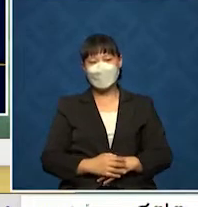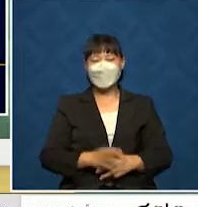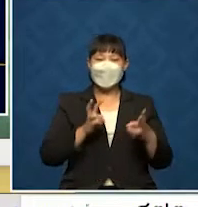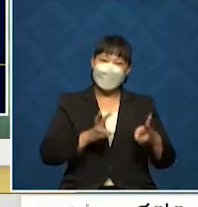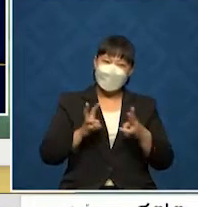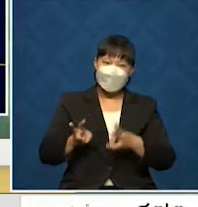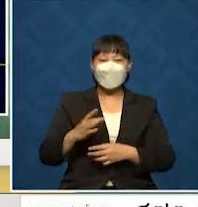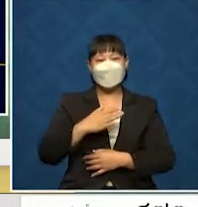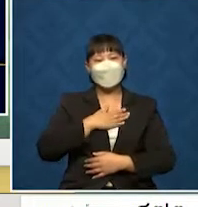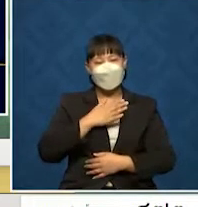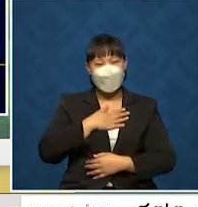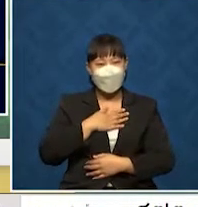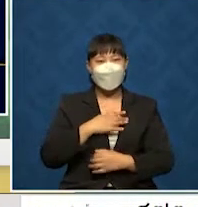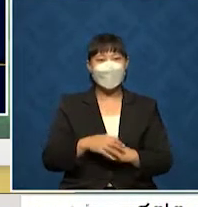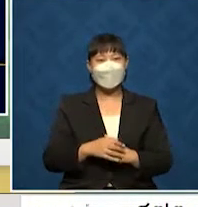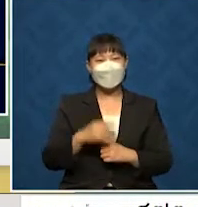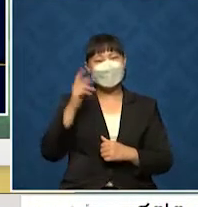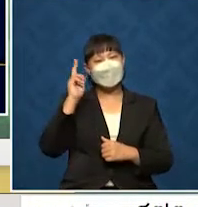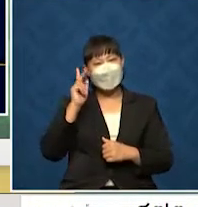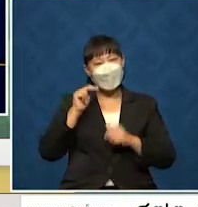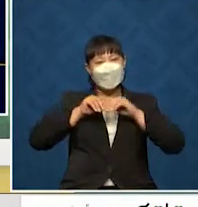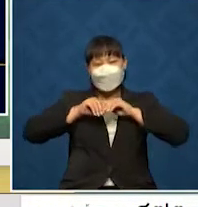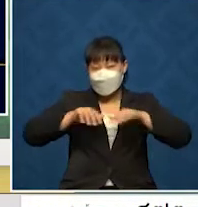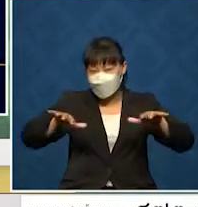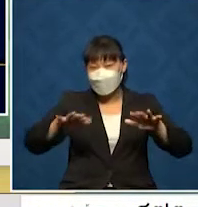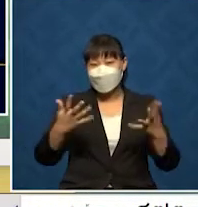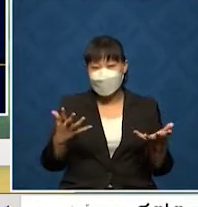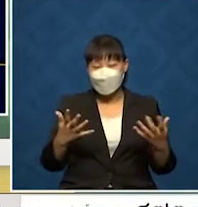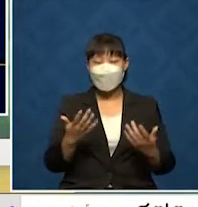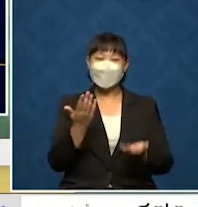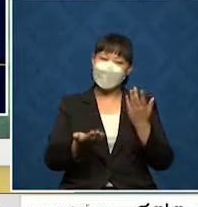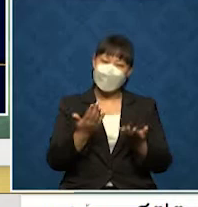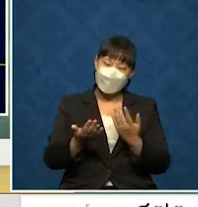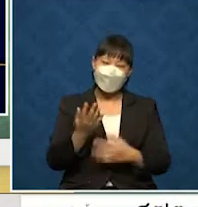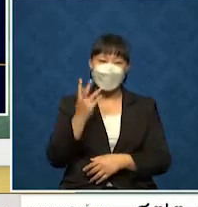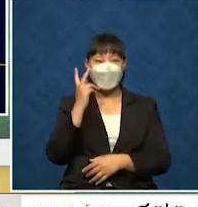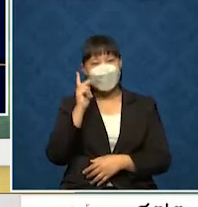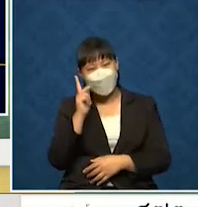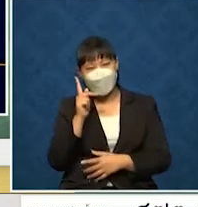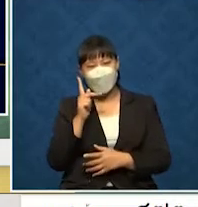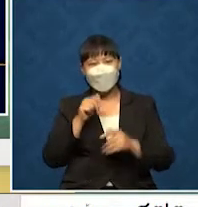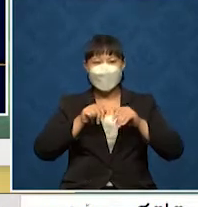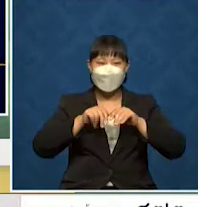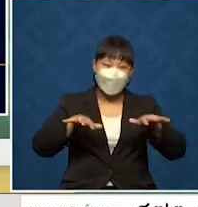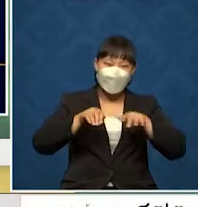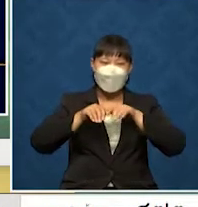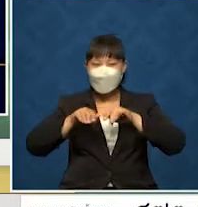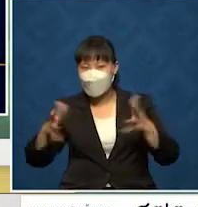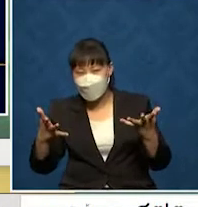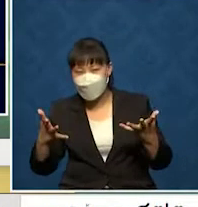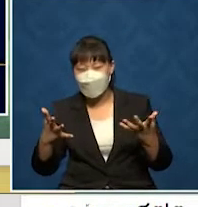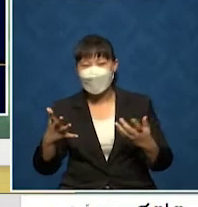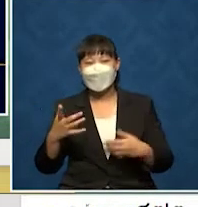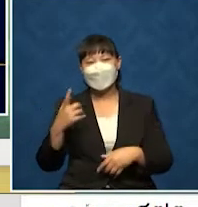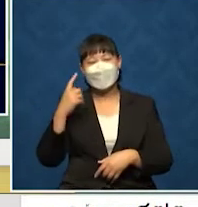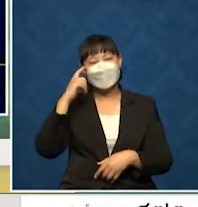จะไม่แถลงข่าวบ้างหรือแถลงข่าวบ้างเพราะว่าเราต้องการให้ความแตกแยกที่เกิด